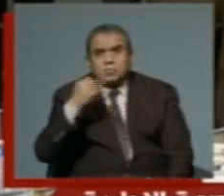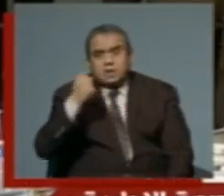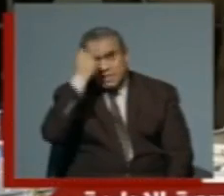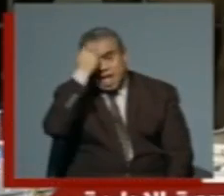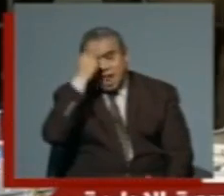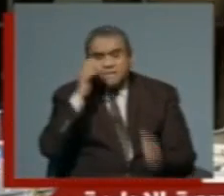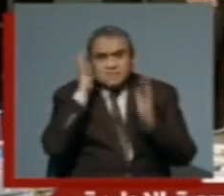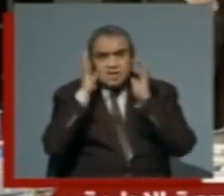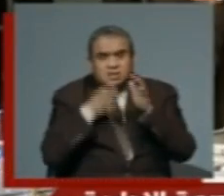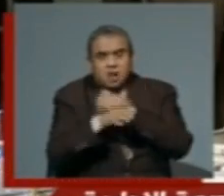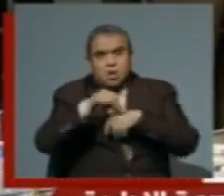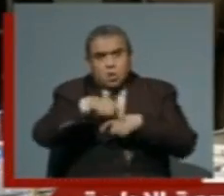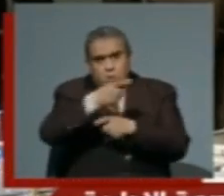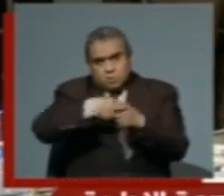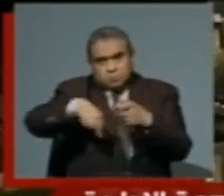بالكامل